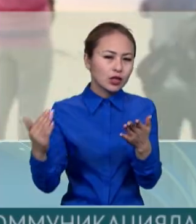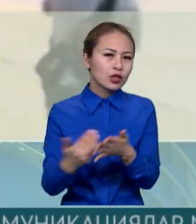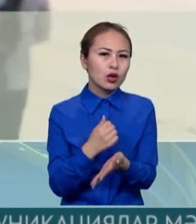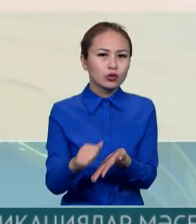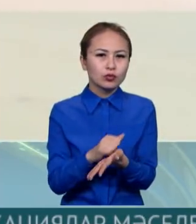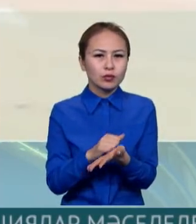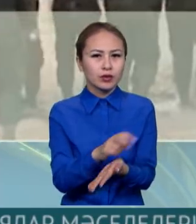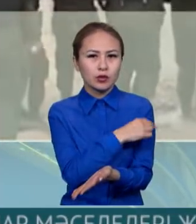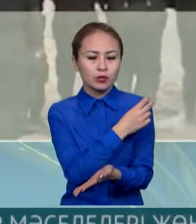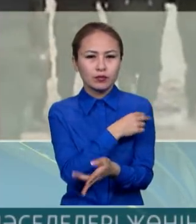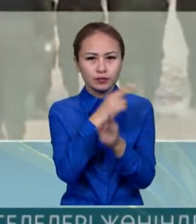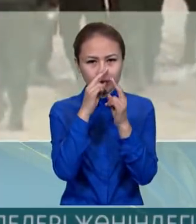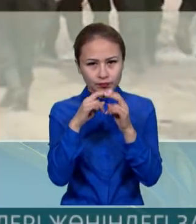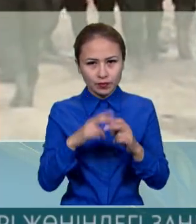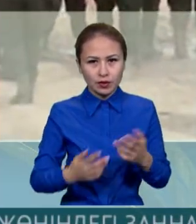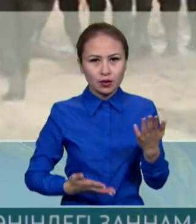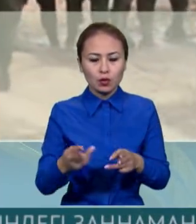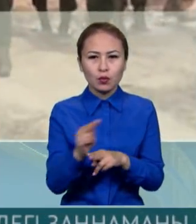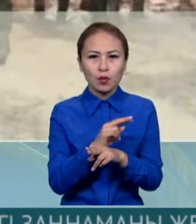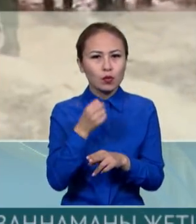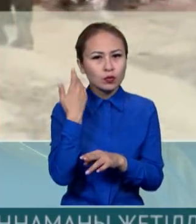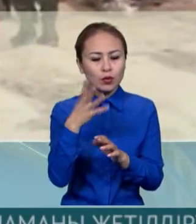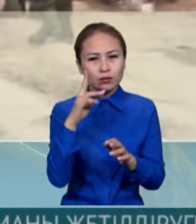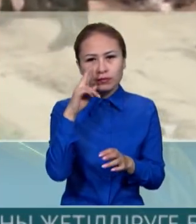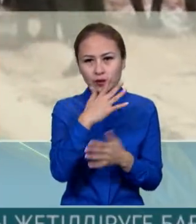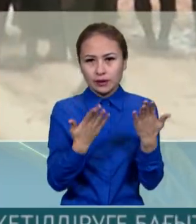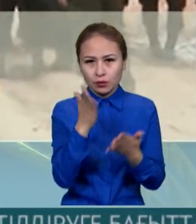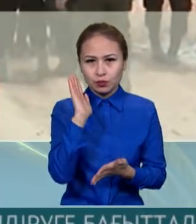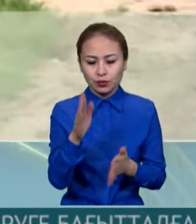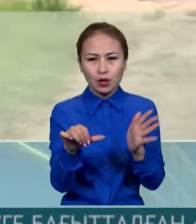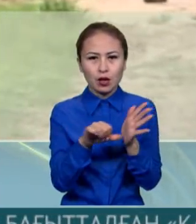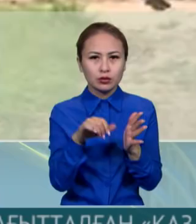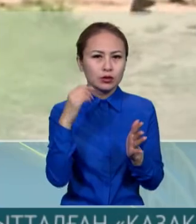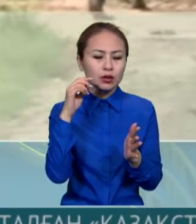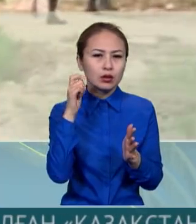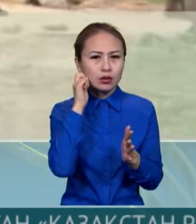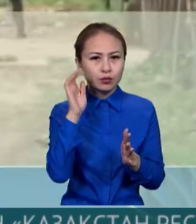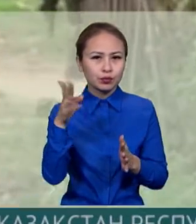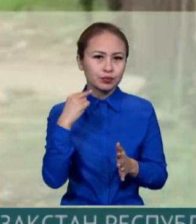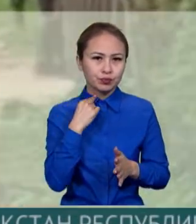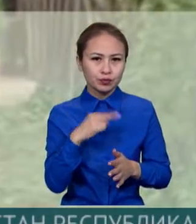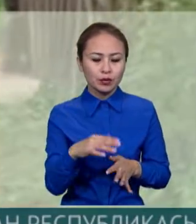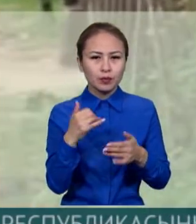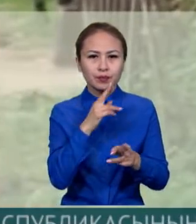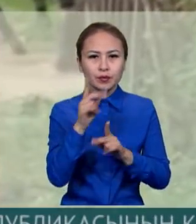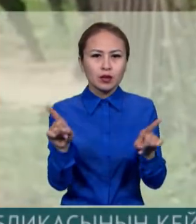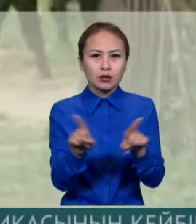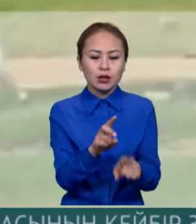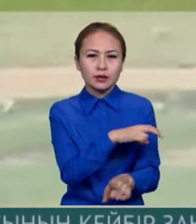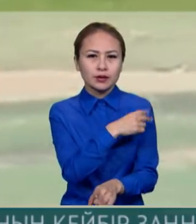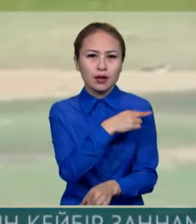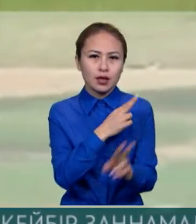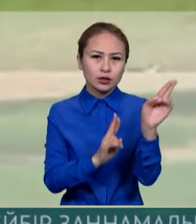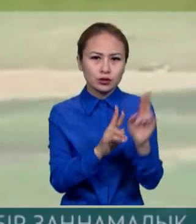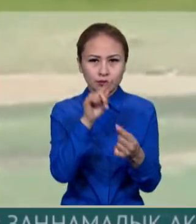бойынша енді дәрігерлер тексеру немесе ем-дом кезінде қателік жіберсе 6 жылға дейін бас бостандығынан айырылуы мүмкін. Дегенмен дәрігерлер бұл